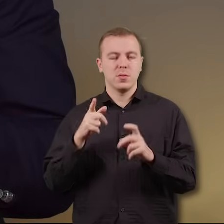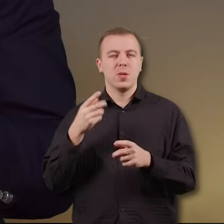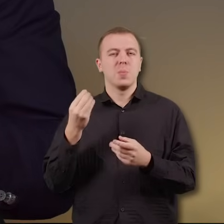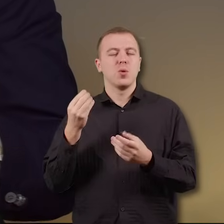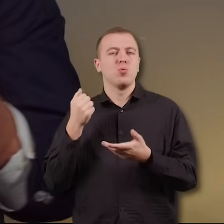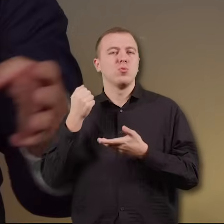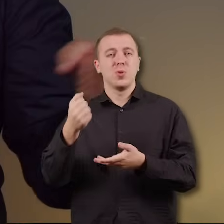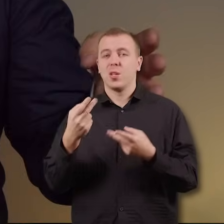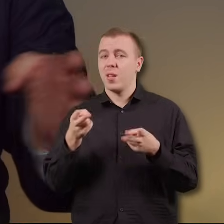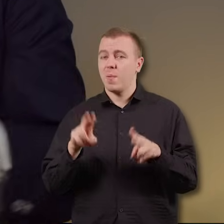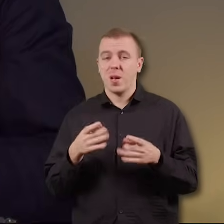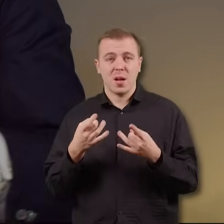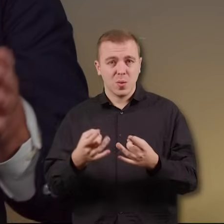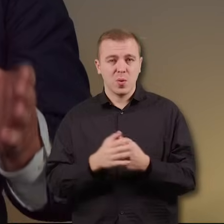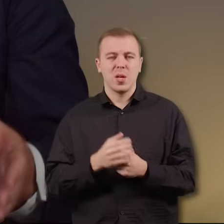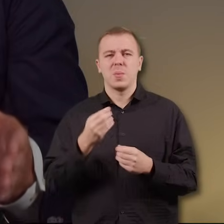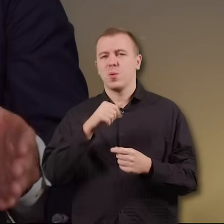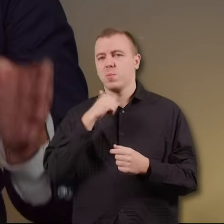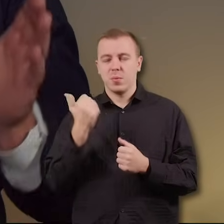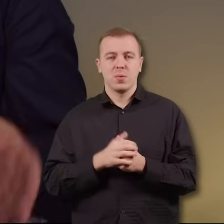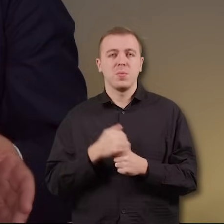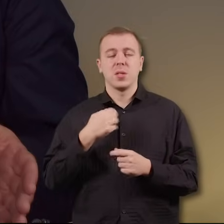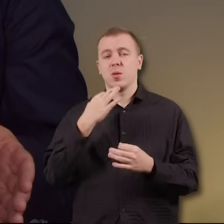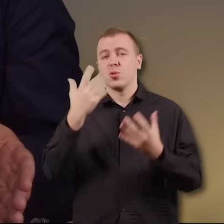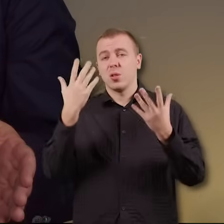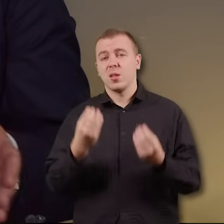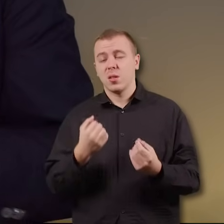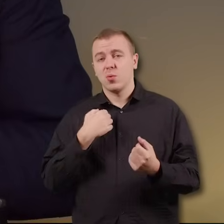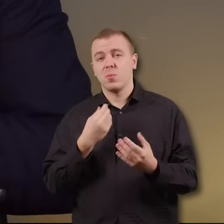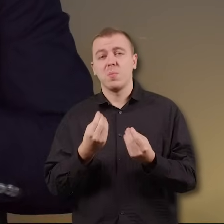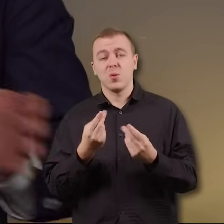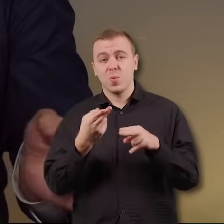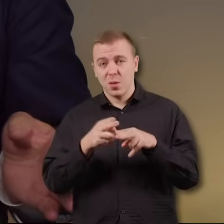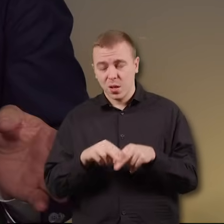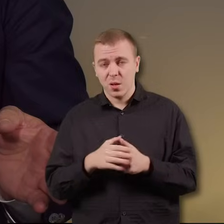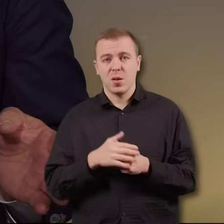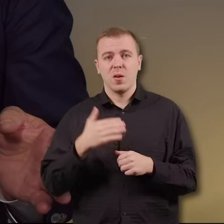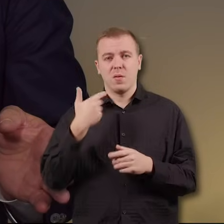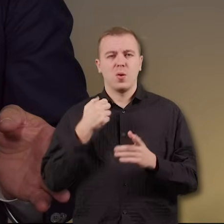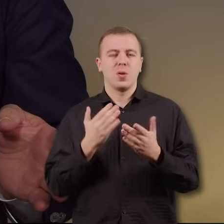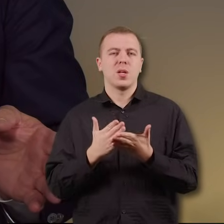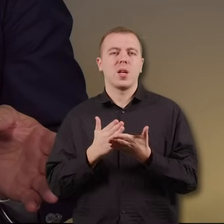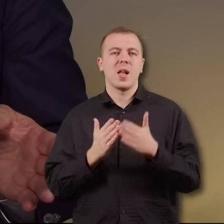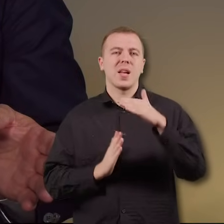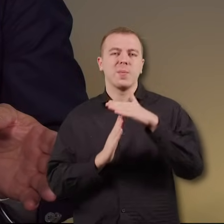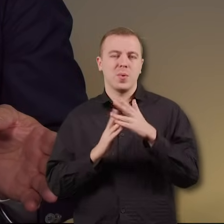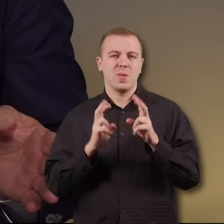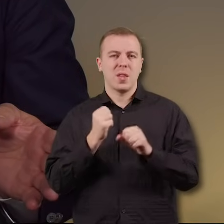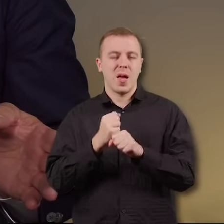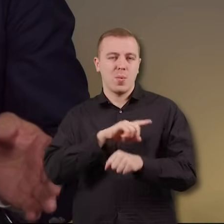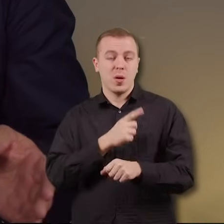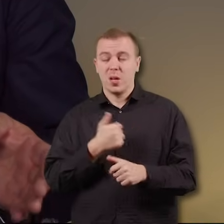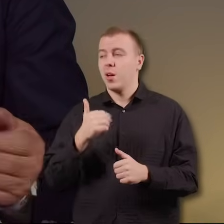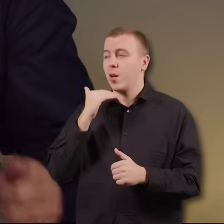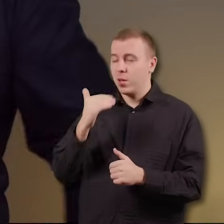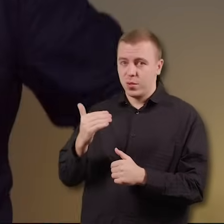daugiau nebereikia, ir pinigų daug, sako, mes šiai dieną turim tiek pinigų, kad nu, mums limituoja dabar darbo jėga ir medžiagiškų. Gerai, aišku,